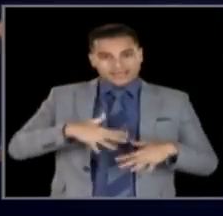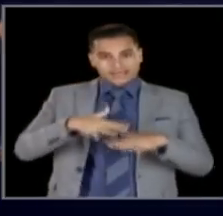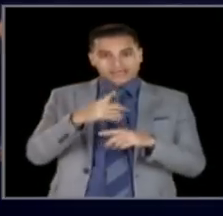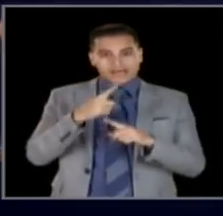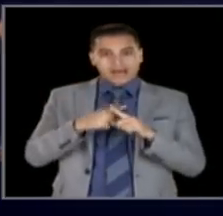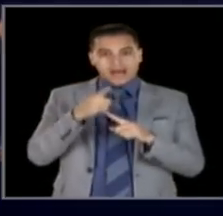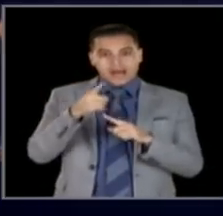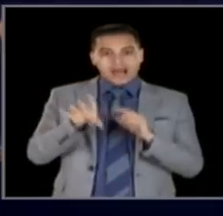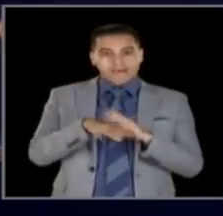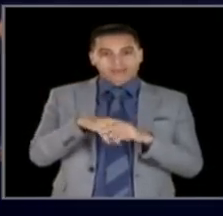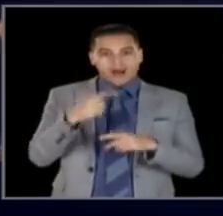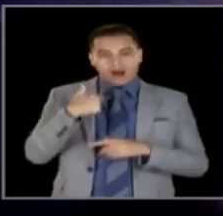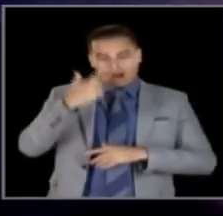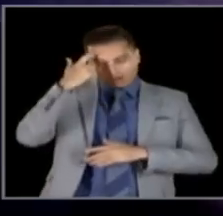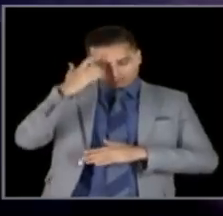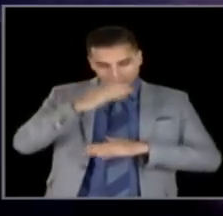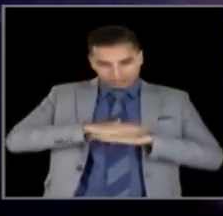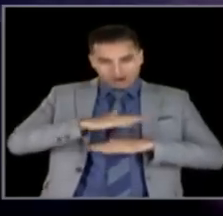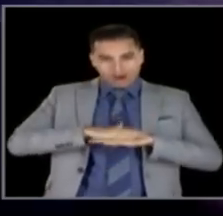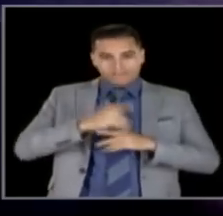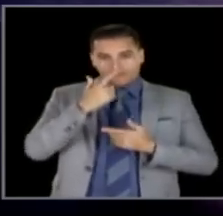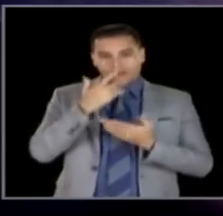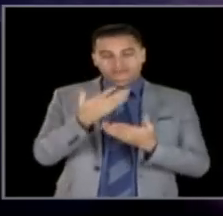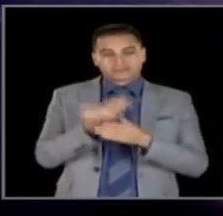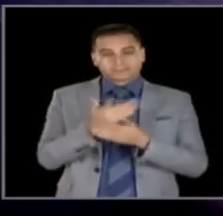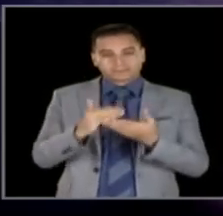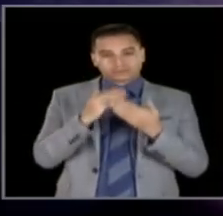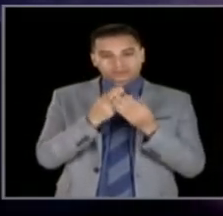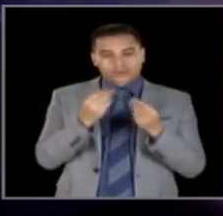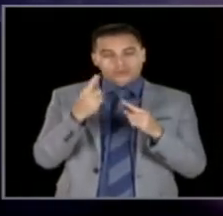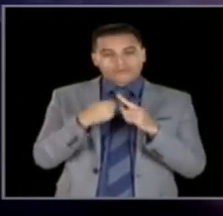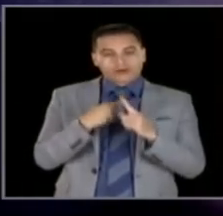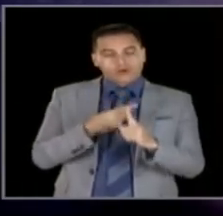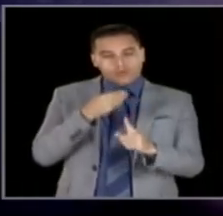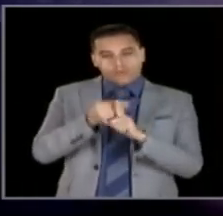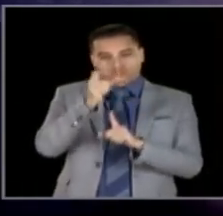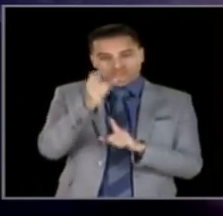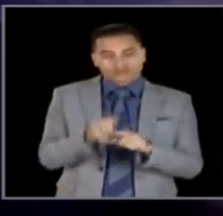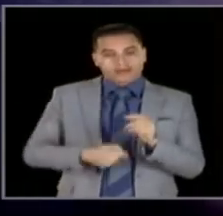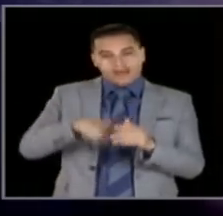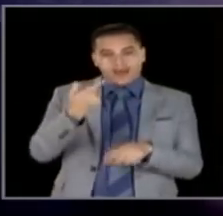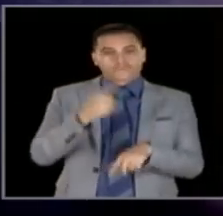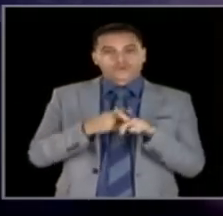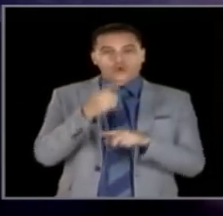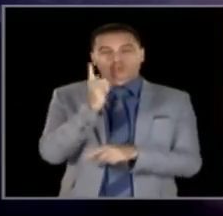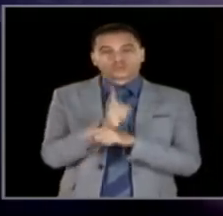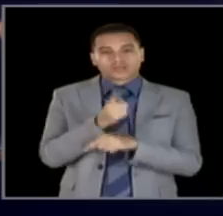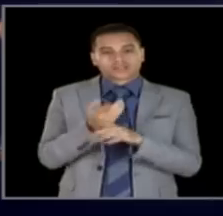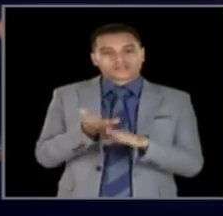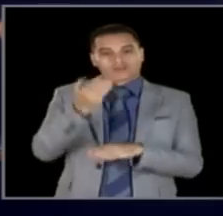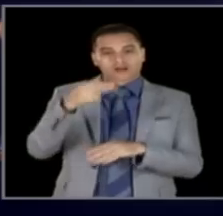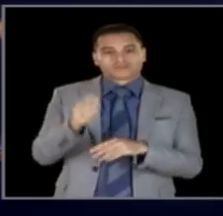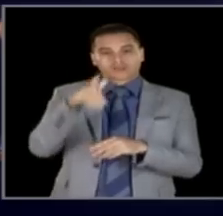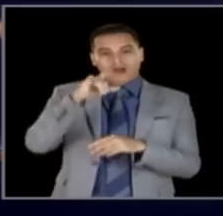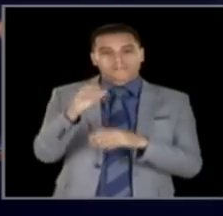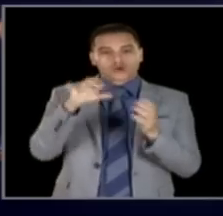الى من تعجز السطور ان تحمل له معاني الاحترام والتقدير والاعجاب لشخصي الكريم، الى استاذي الفاضل عصام